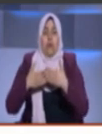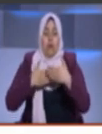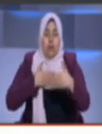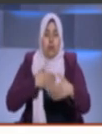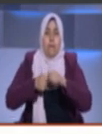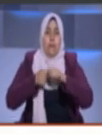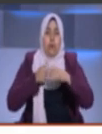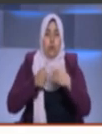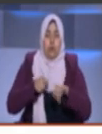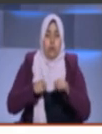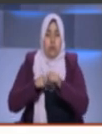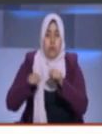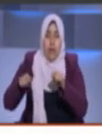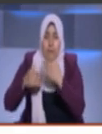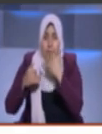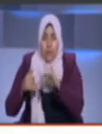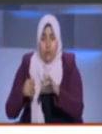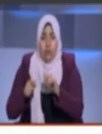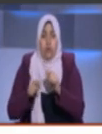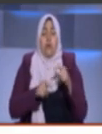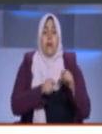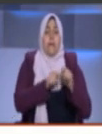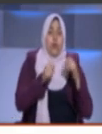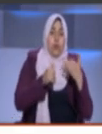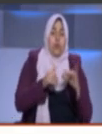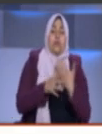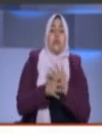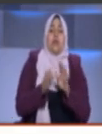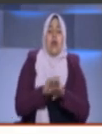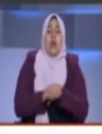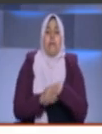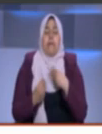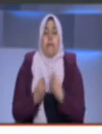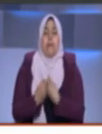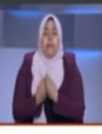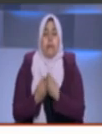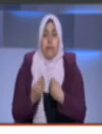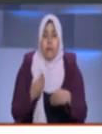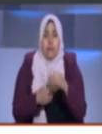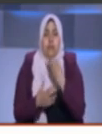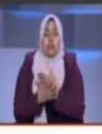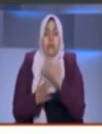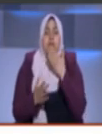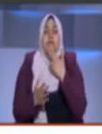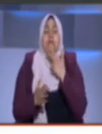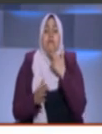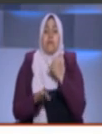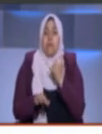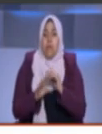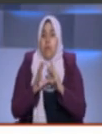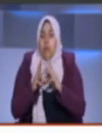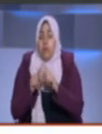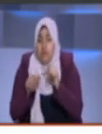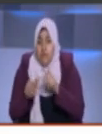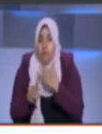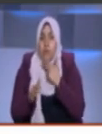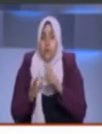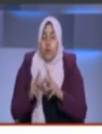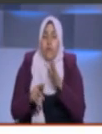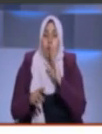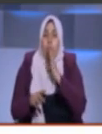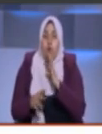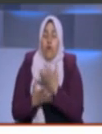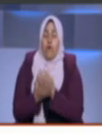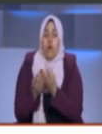والإجراءات النظافة، النظافة دي مهمة جدا، كل فصل أو كل مدرسة طبعا بتتبع نظام معين، بيكون فيه مطهرات، فيه أوراق، بيكون فيه